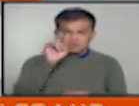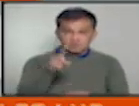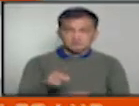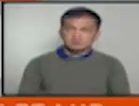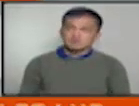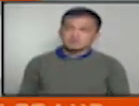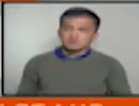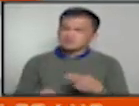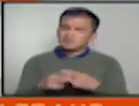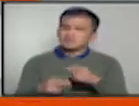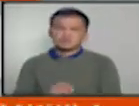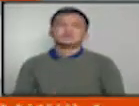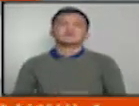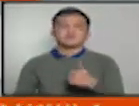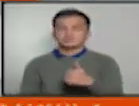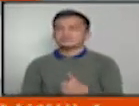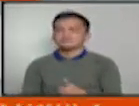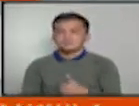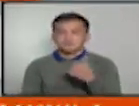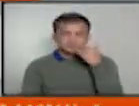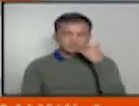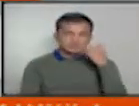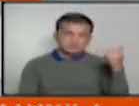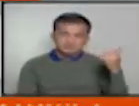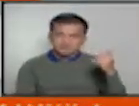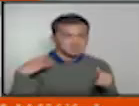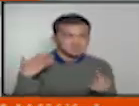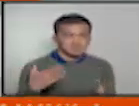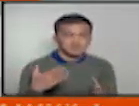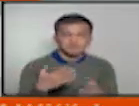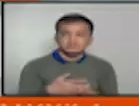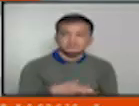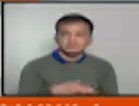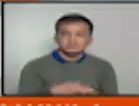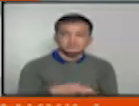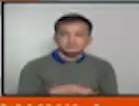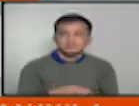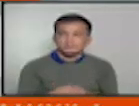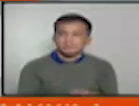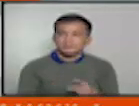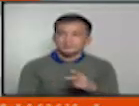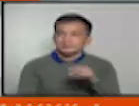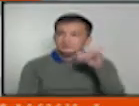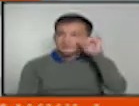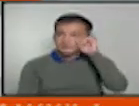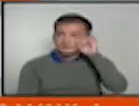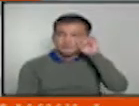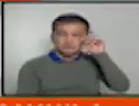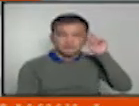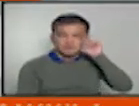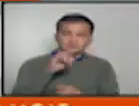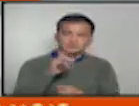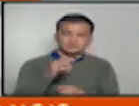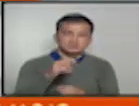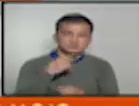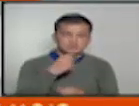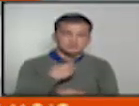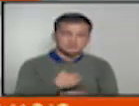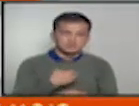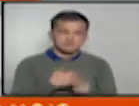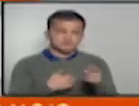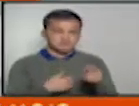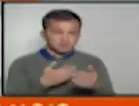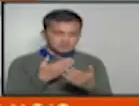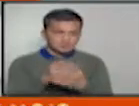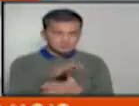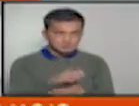Si Willie Torres po. Kausapin ko naman po si Chairman, no? Si Egmedio Bong Torres, ang Chairman ng Barangay Concepcion. Chairman, magandang